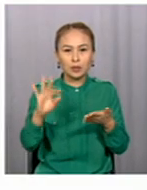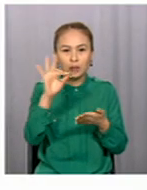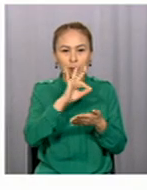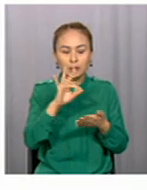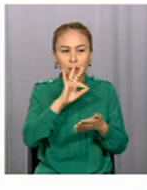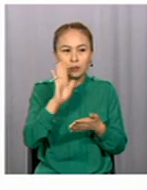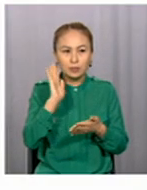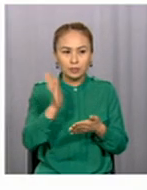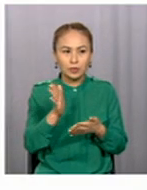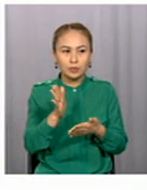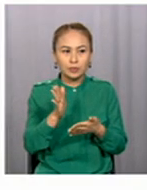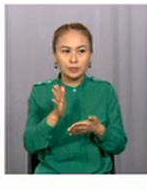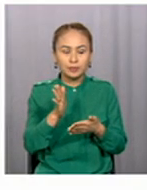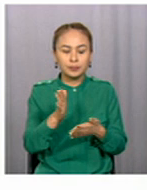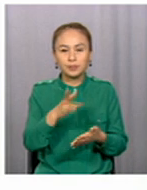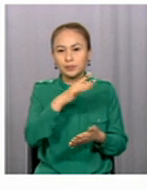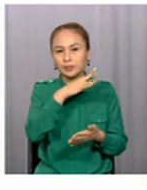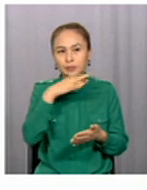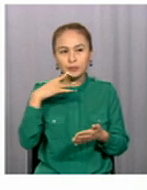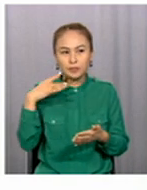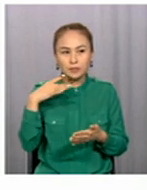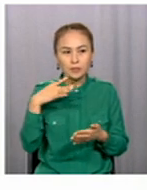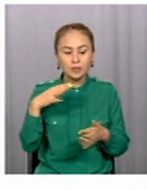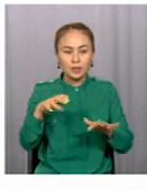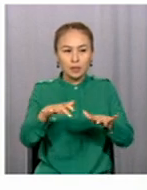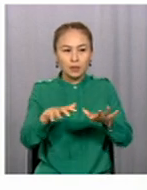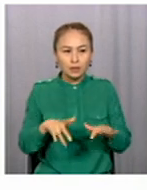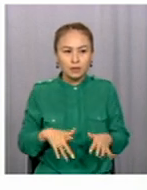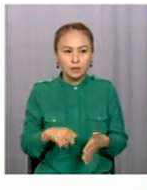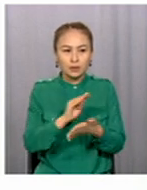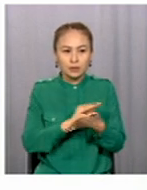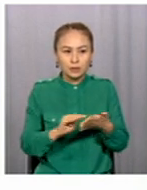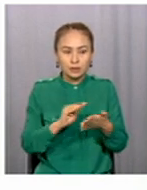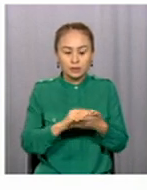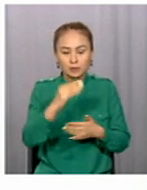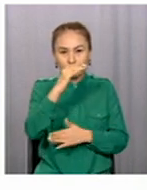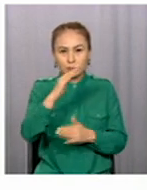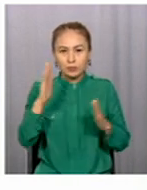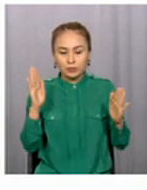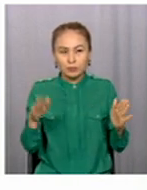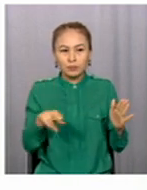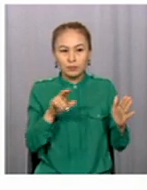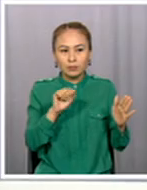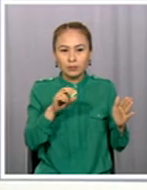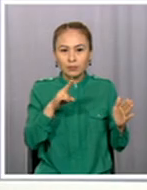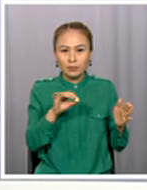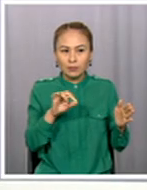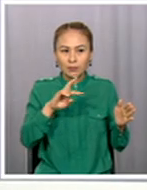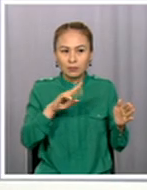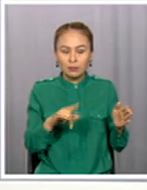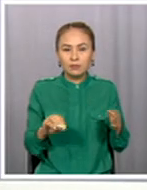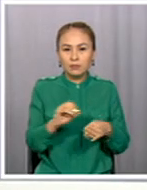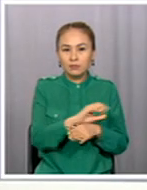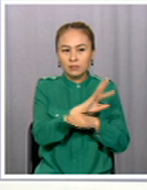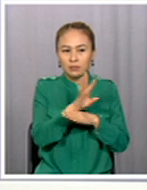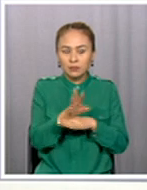болады. Көбінесе сенсорлық экранмен, панельдермен